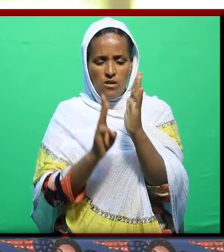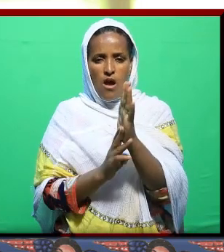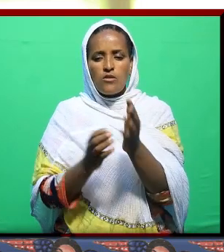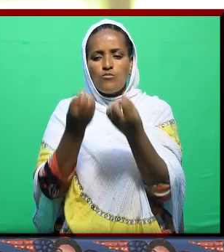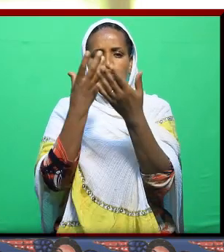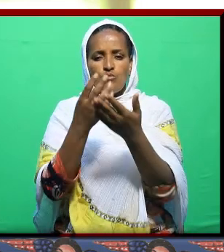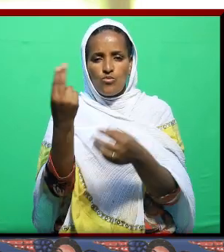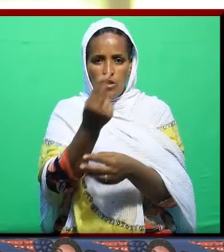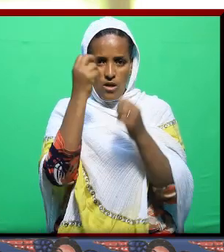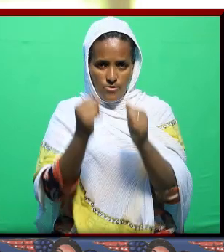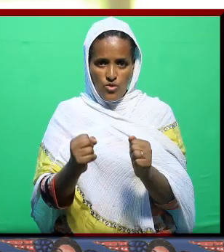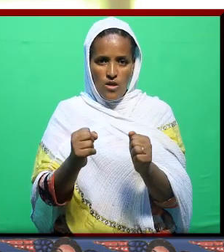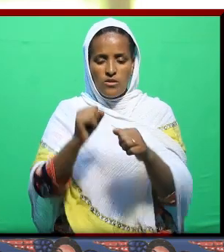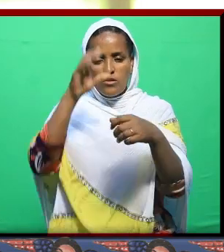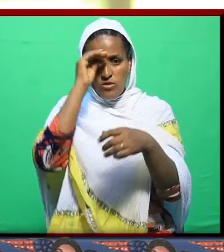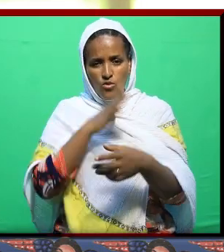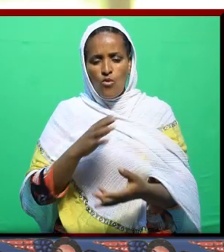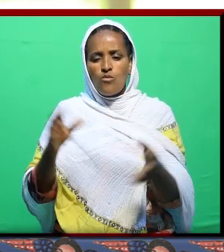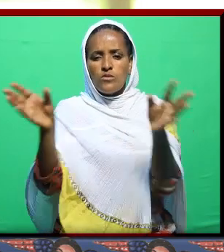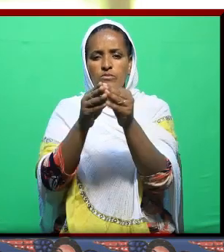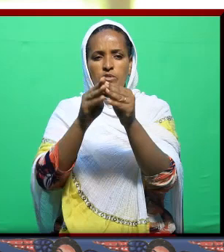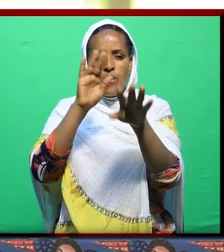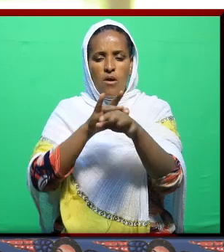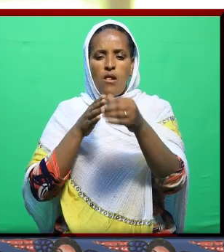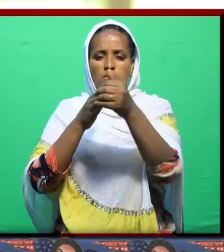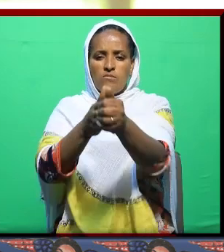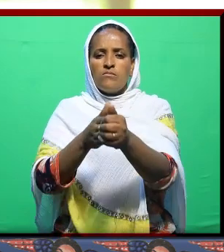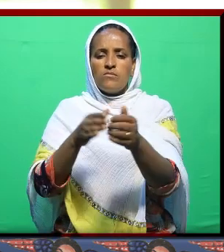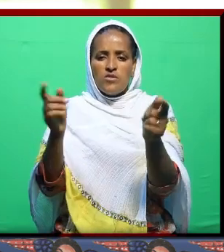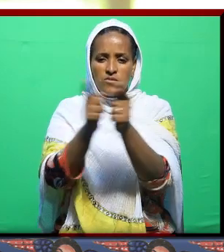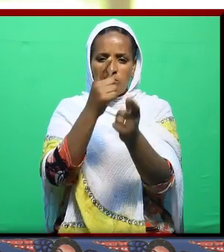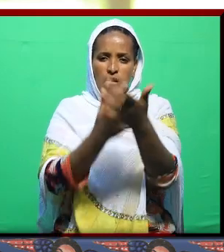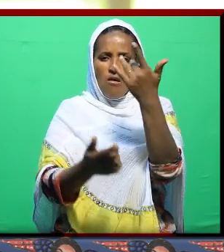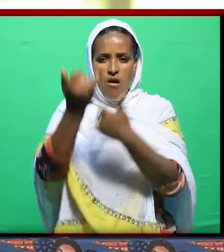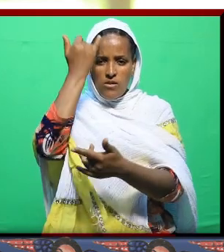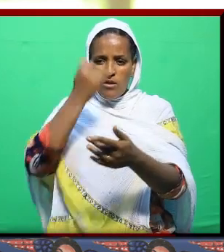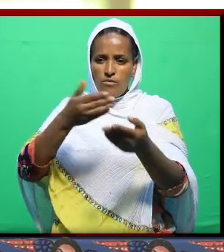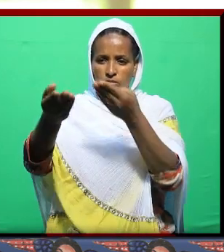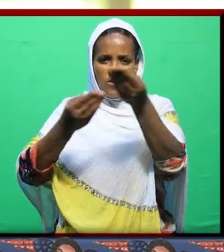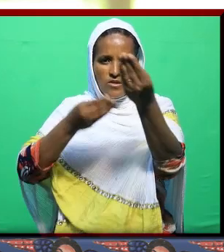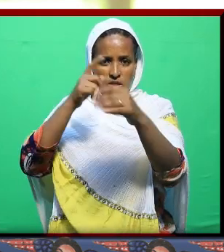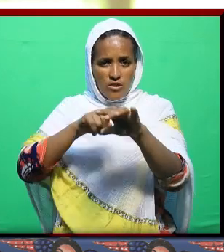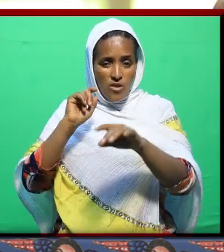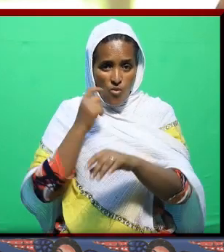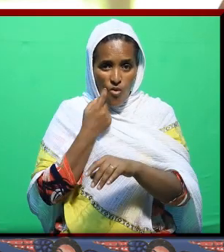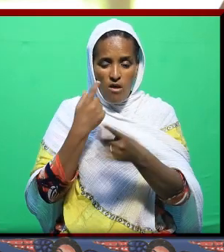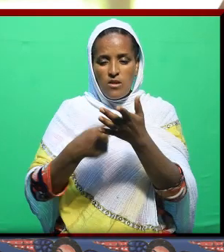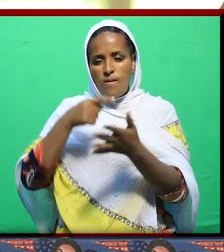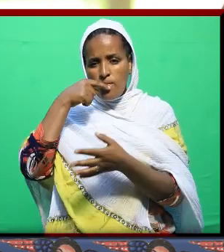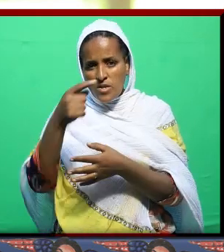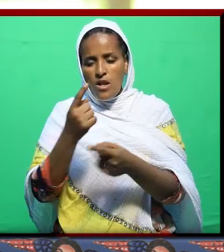ያደርግልናል ማለት ነው። ምክንያቱም ሰው በስብሰባ እንኳን ተቀምጦ በሚመራበት ሰዓት፣ ስብሰባ ላይ ሀሳብ በሚሰጥበት ሰዓት፣ በስራ ቦታ ላይ